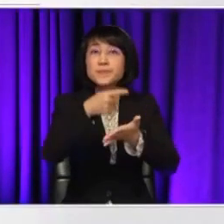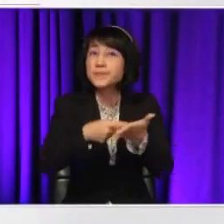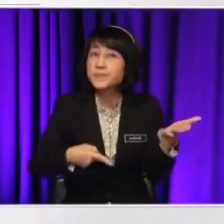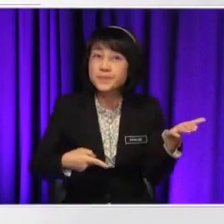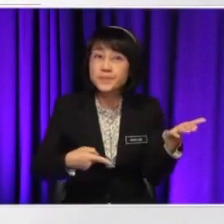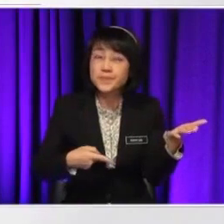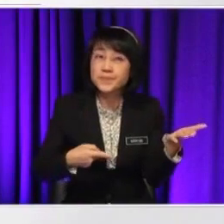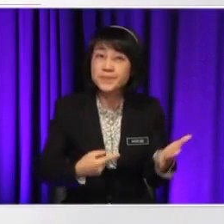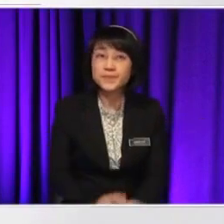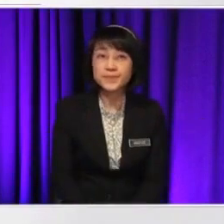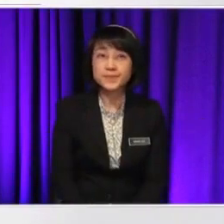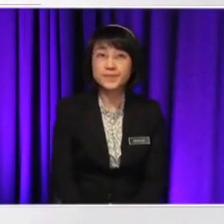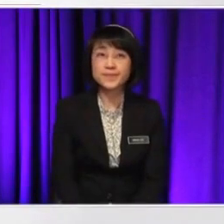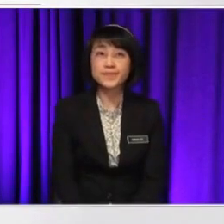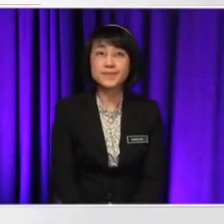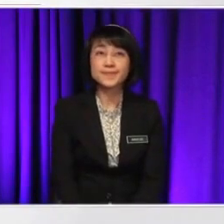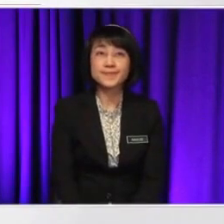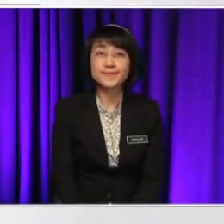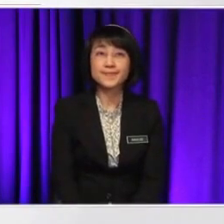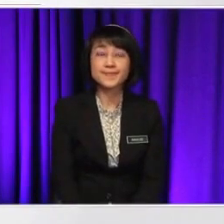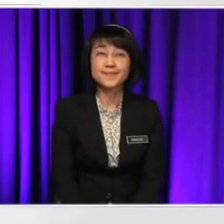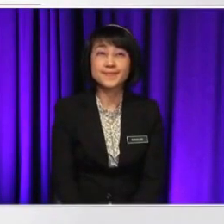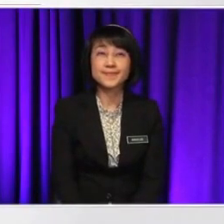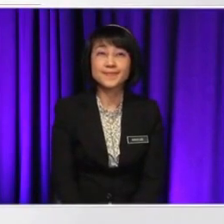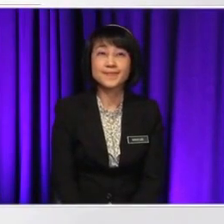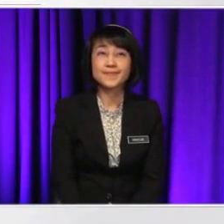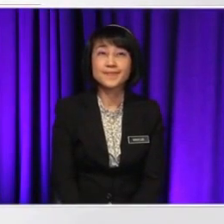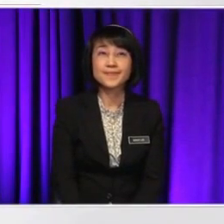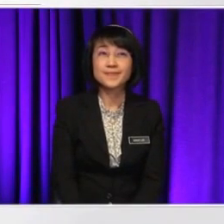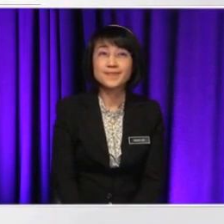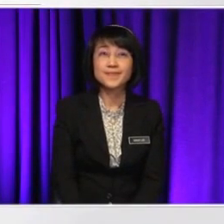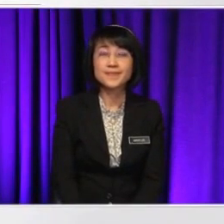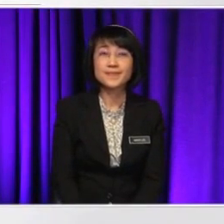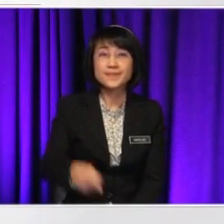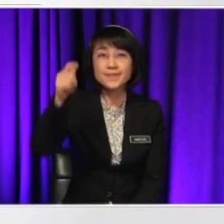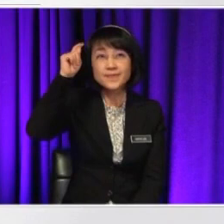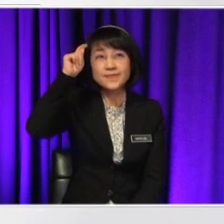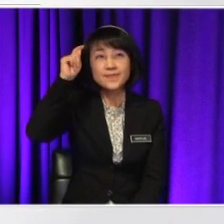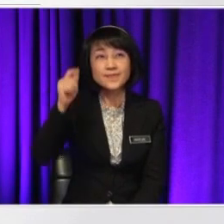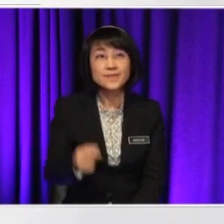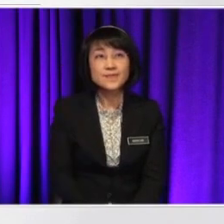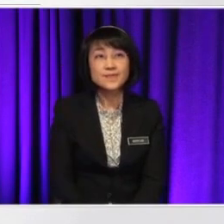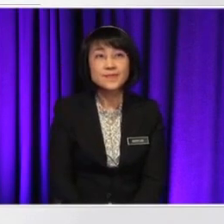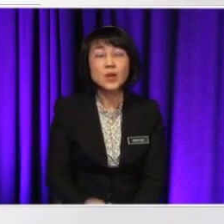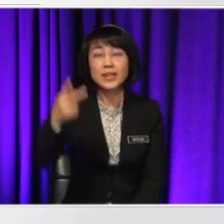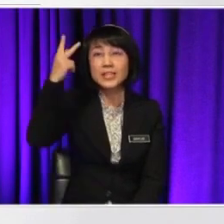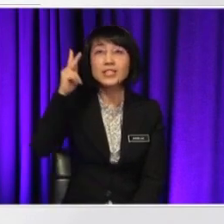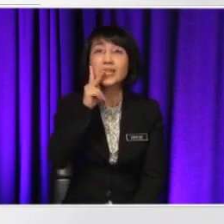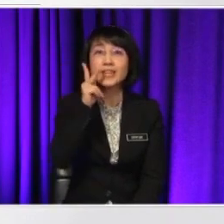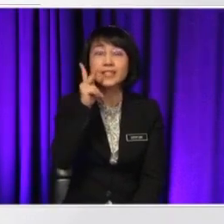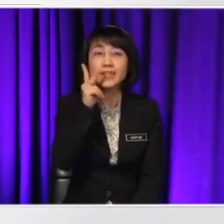D. Okey. Cikgu, saya nak cuba cikgu. Okey, Keshiga. Okey, apa dia Keshiga? Silakan Keshiga. C, keberanian dan perpaduan. Awak